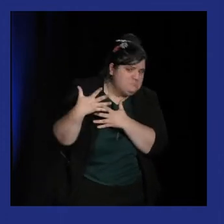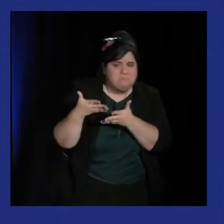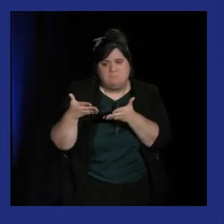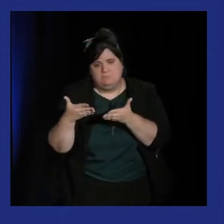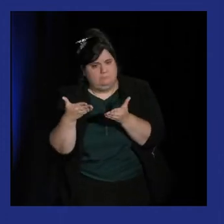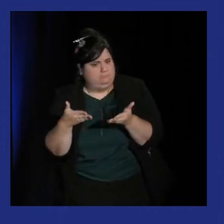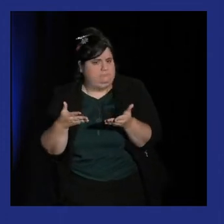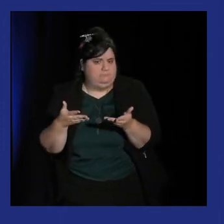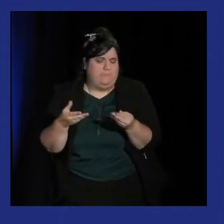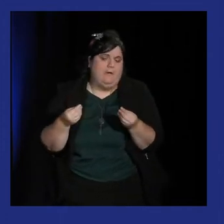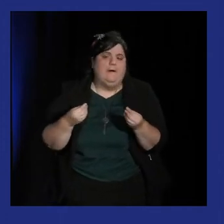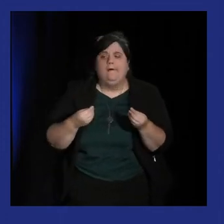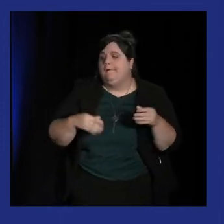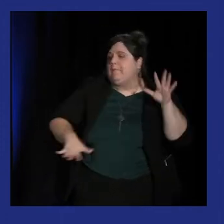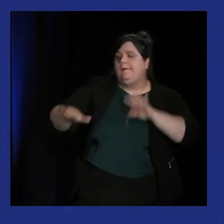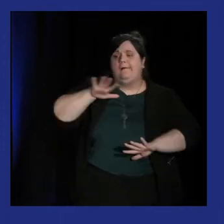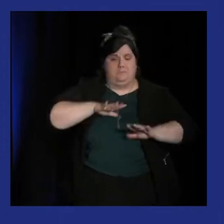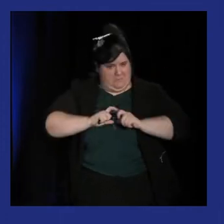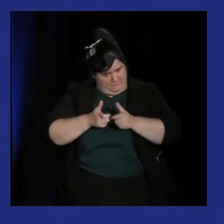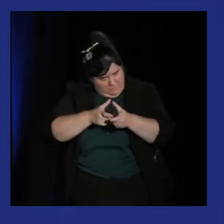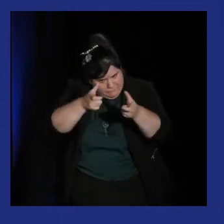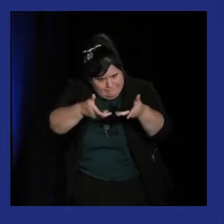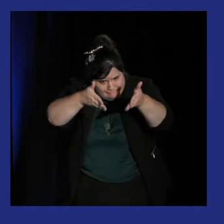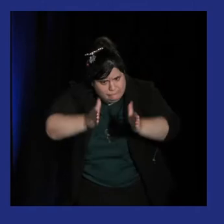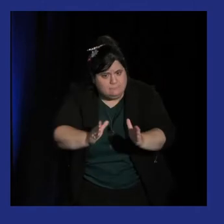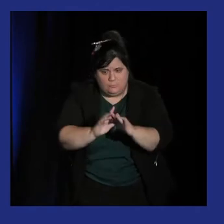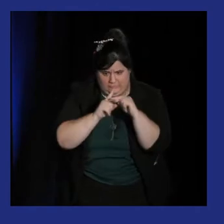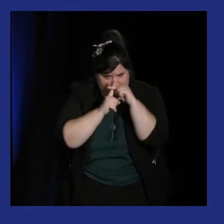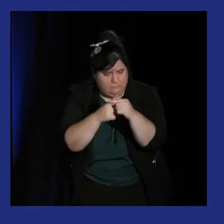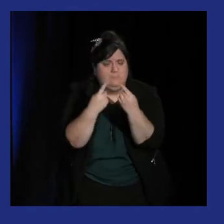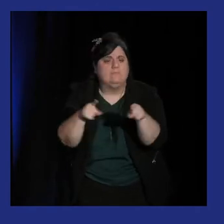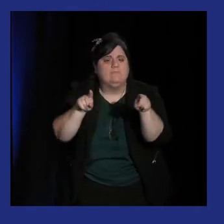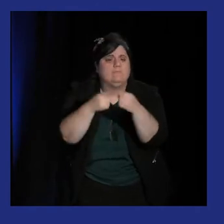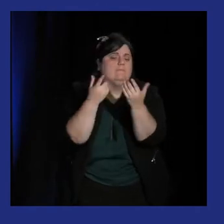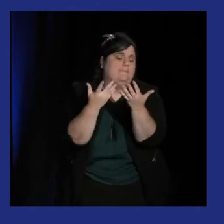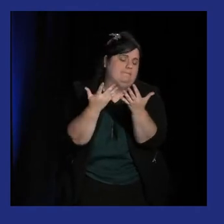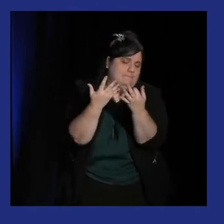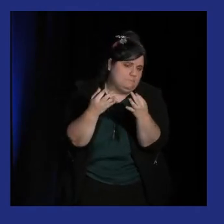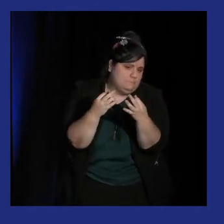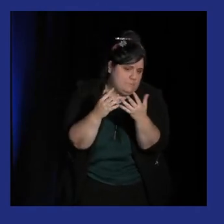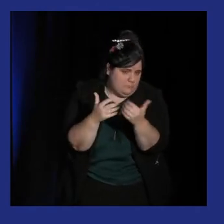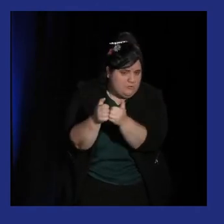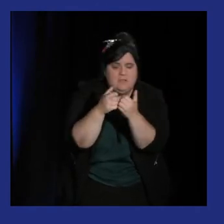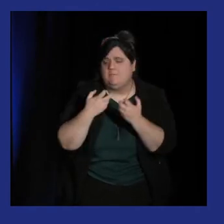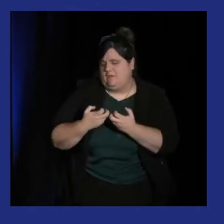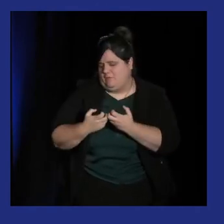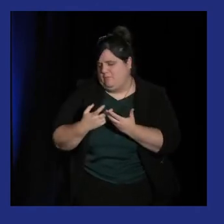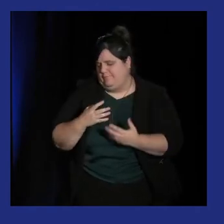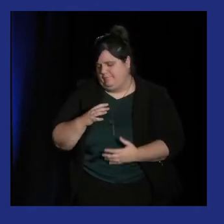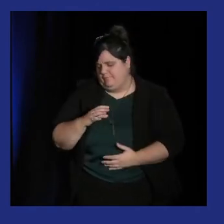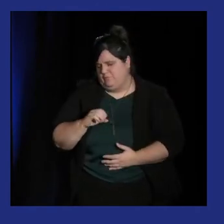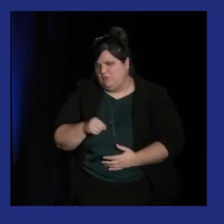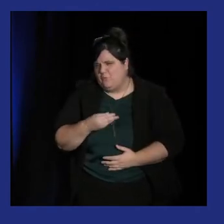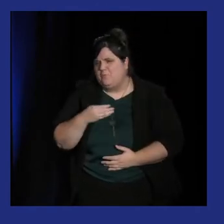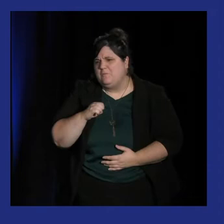plus spéciale totalement spécialisé en musique de jeux vidéo je pense notamment à something records de Nice Rogers qui est vraiment un